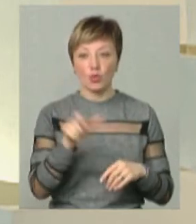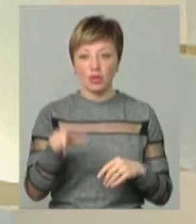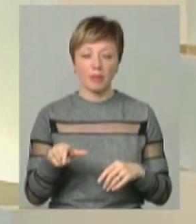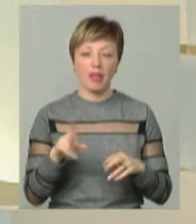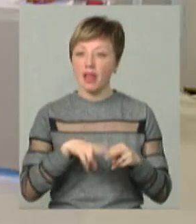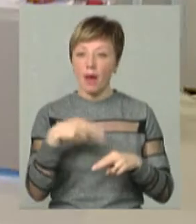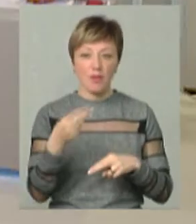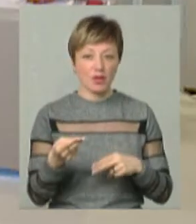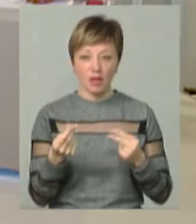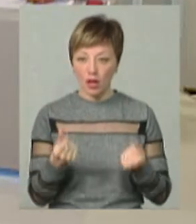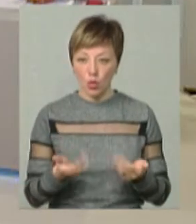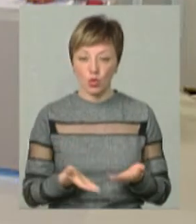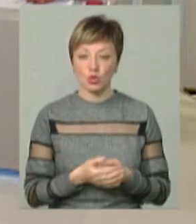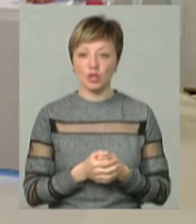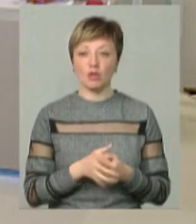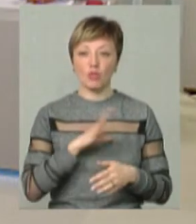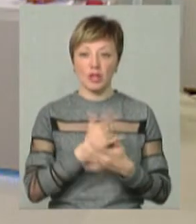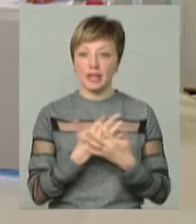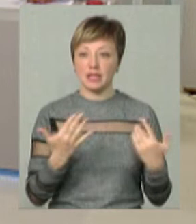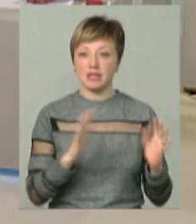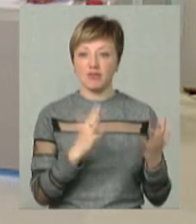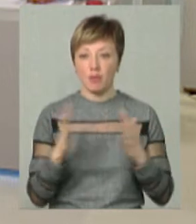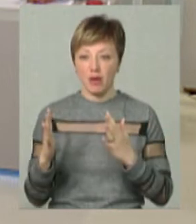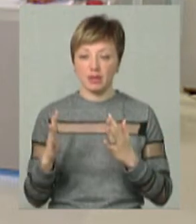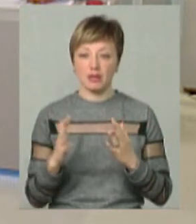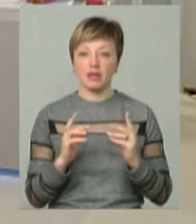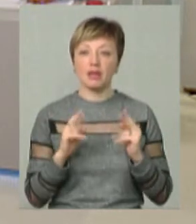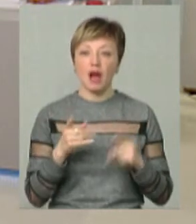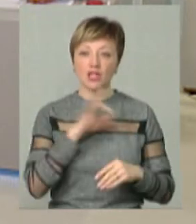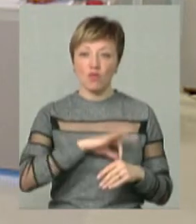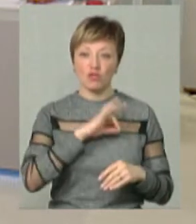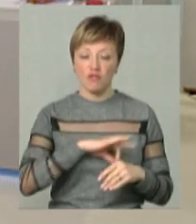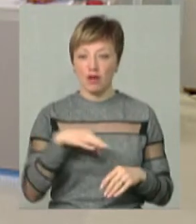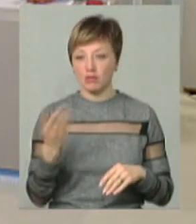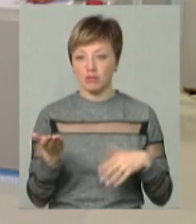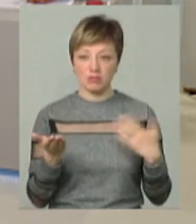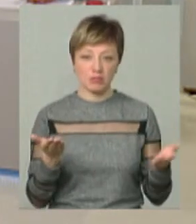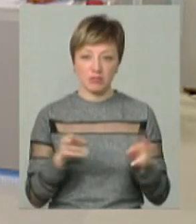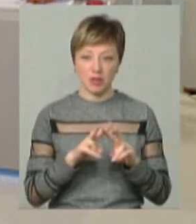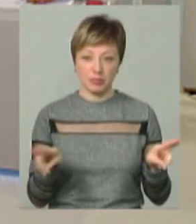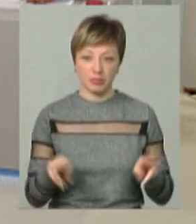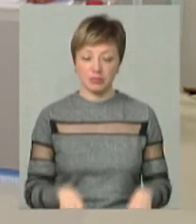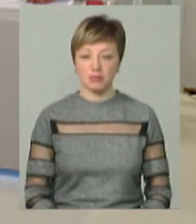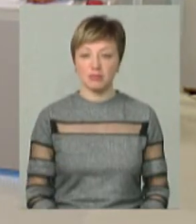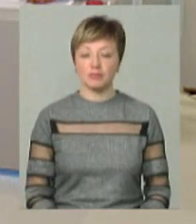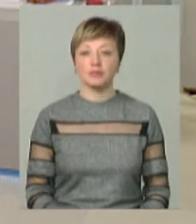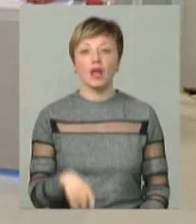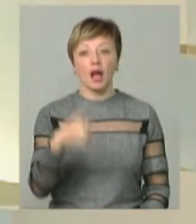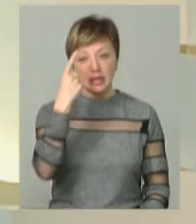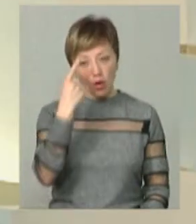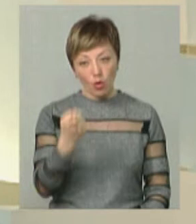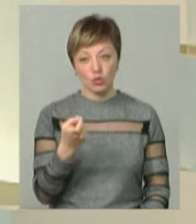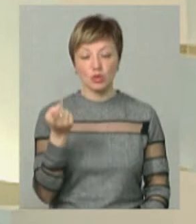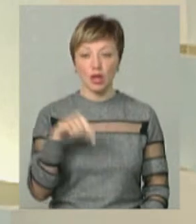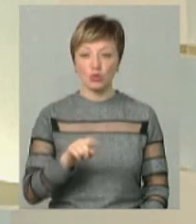людям не повертали кошти. Ну, були різні випадки, да, як зловживань із одного, із другого боку. Але наголошую на